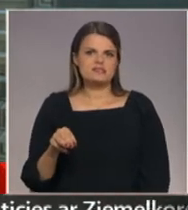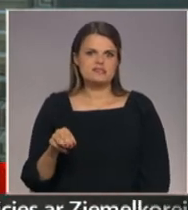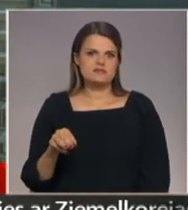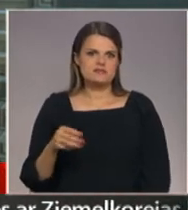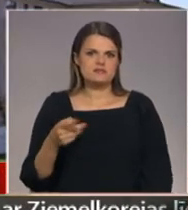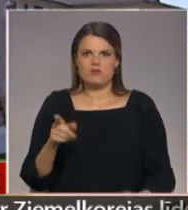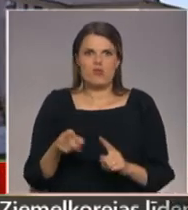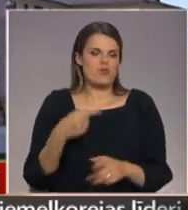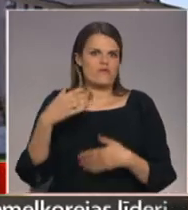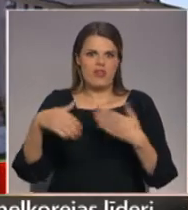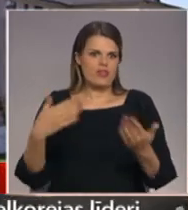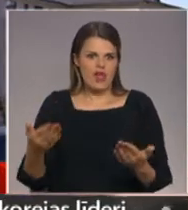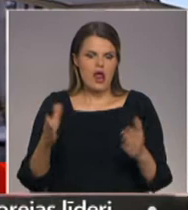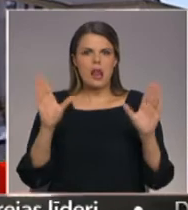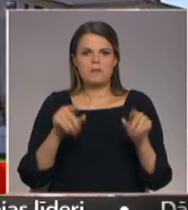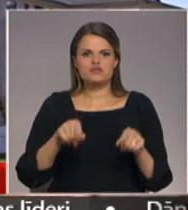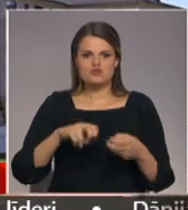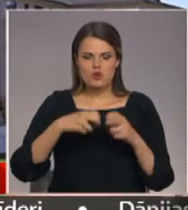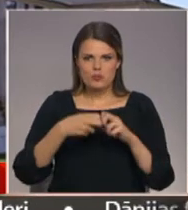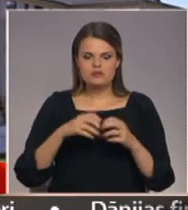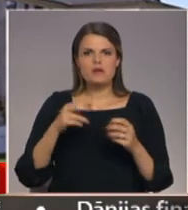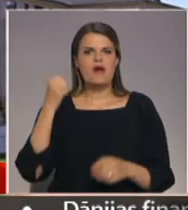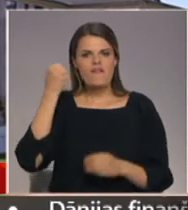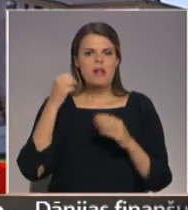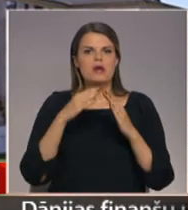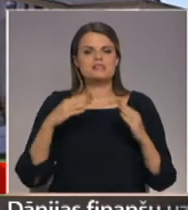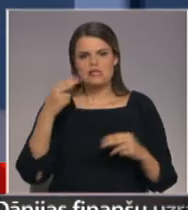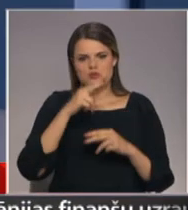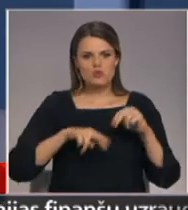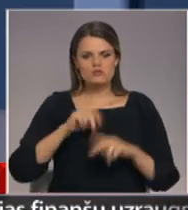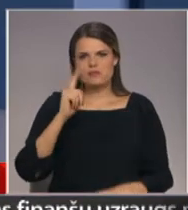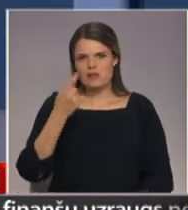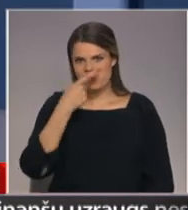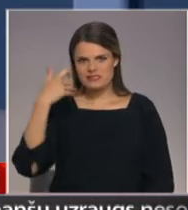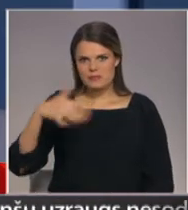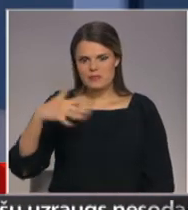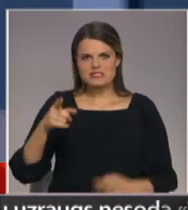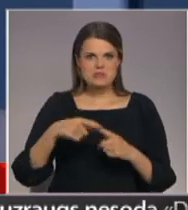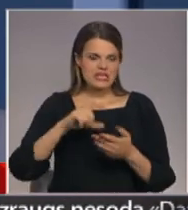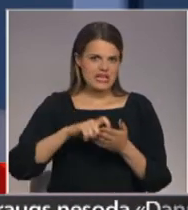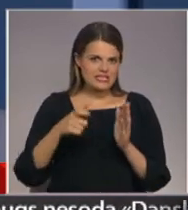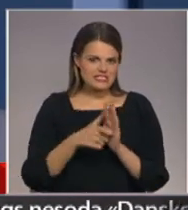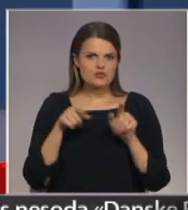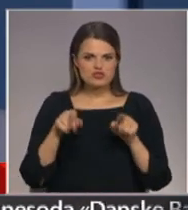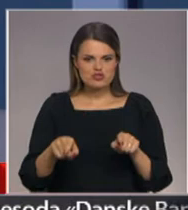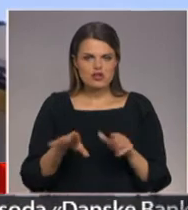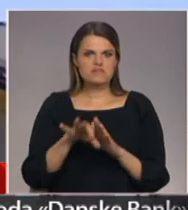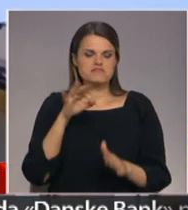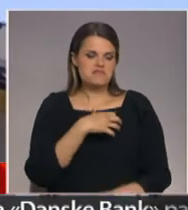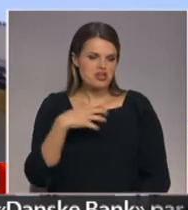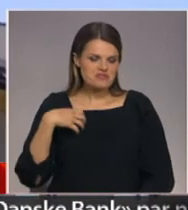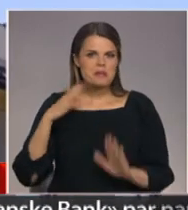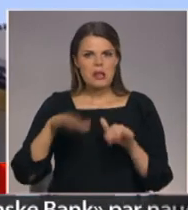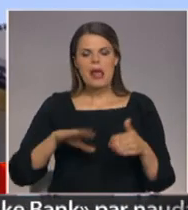kur tālāk vēl iet. Lai mazinātu šo problēmu, Valmieras namsaimnieks jau uzbūvējis pirmos 150 īres dzīvokļus. Šādu soli pašvaldības spērus,